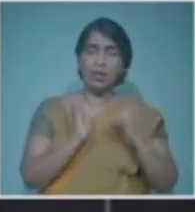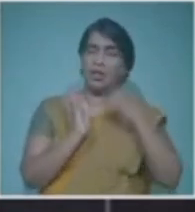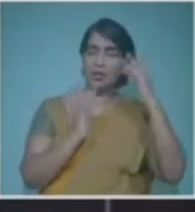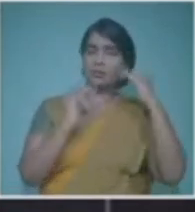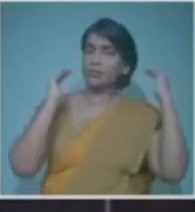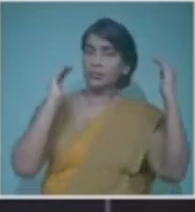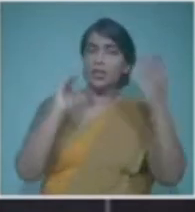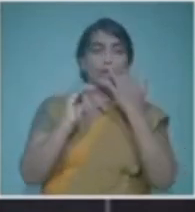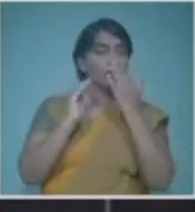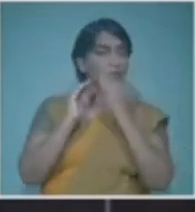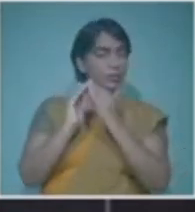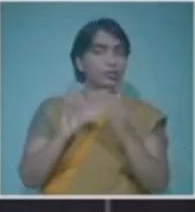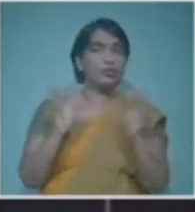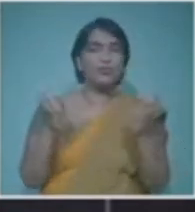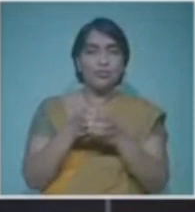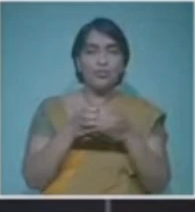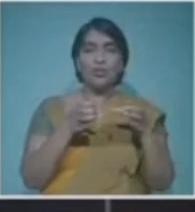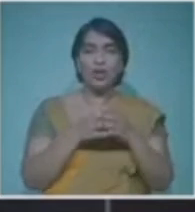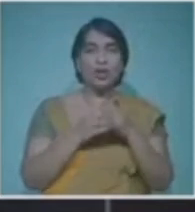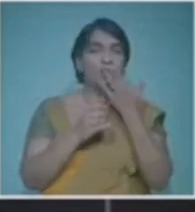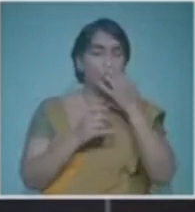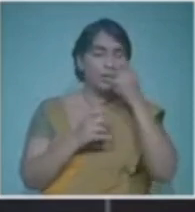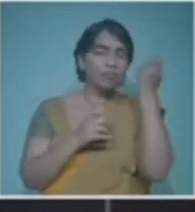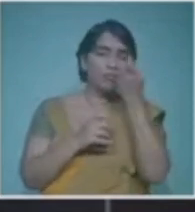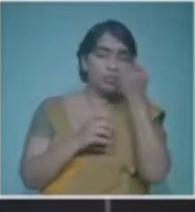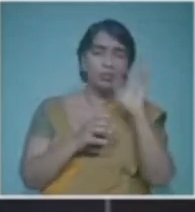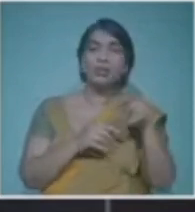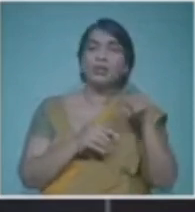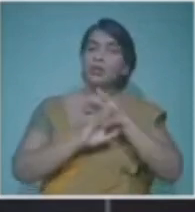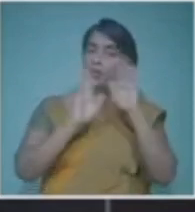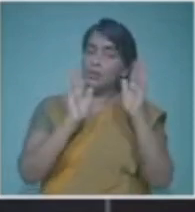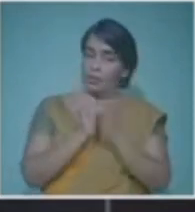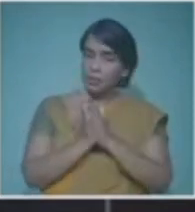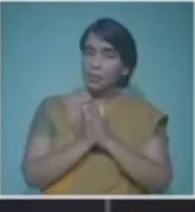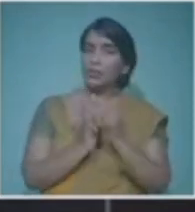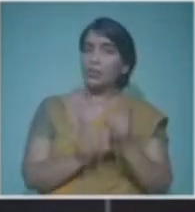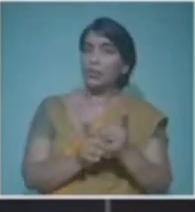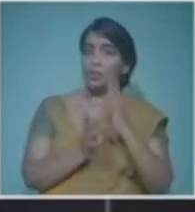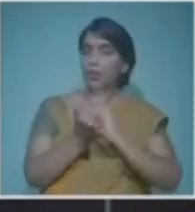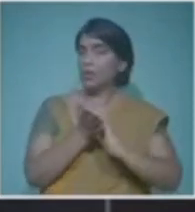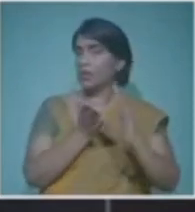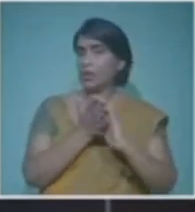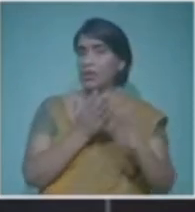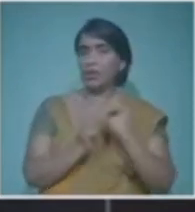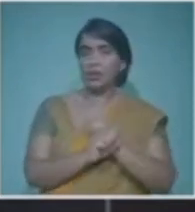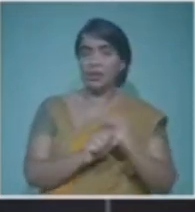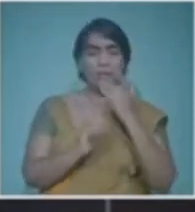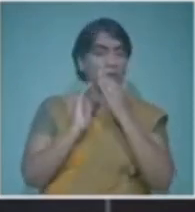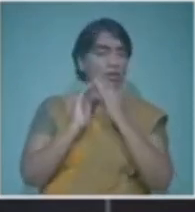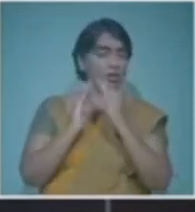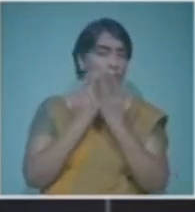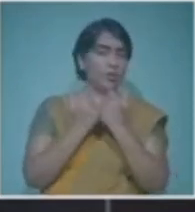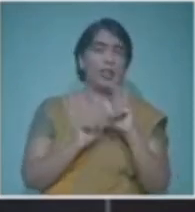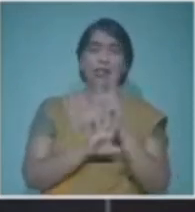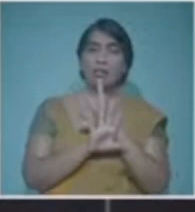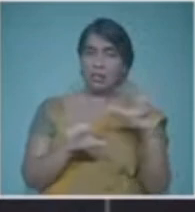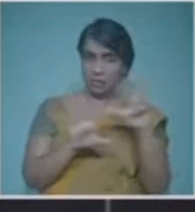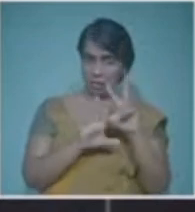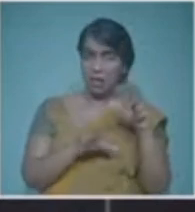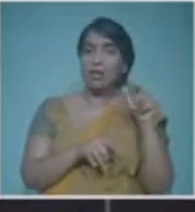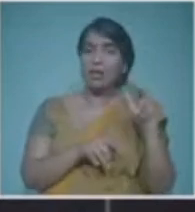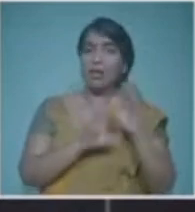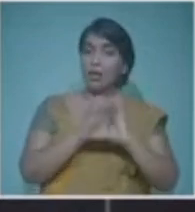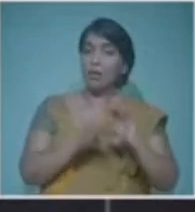මට්ටමේ පාසල් විසින් කුඩා පාසල් බලා කියා ගන්නවා. ඒ සියලුම ආකාරයෙන් පිළිසරණක් නැති පාසල් 18ක් හමු වුණා. 18